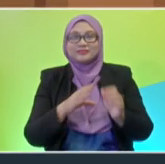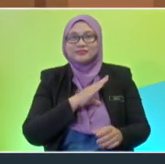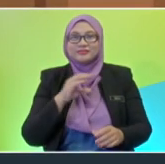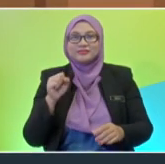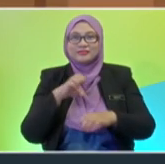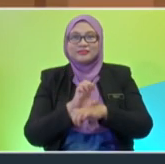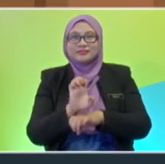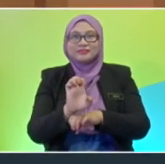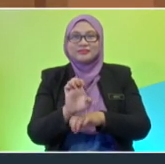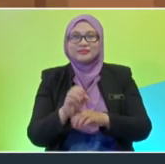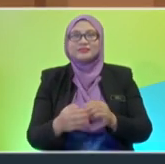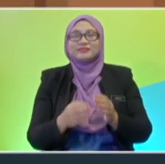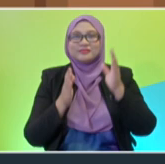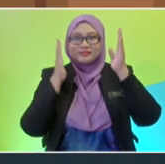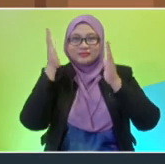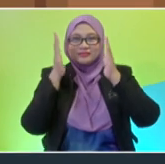Malaysia